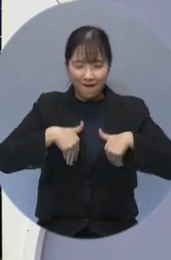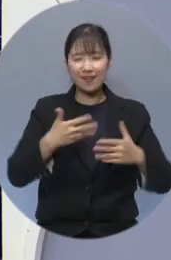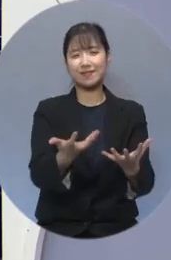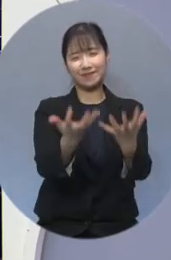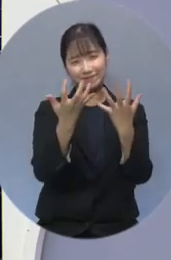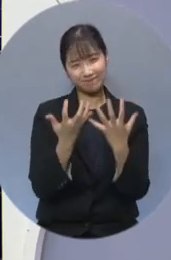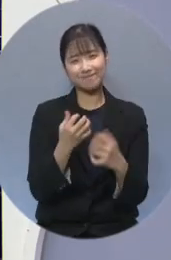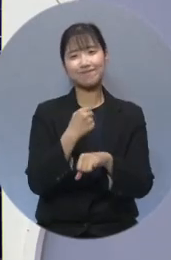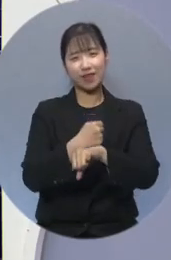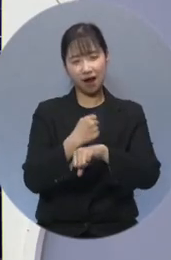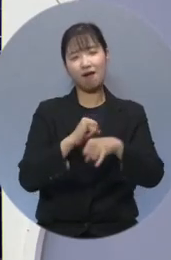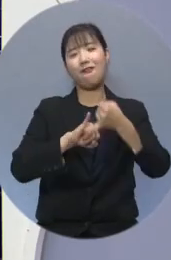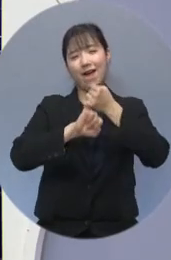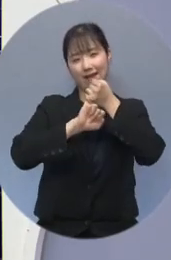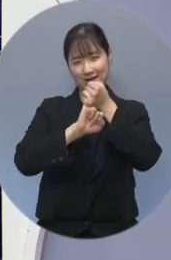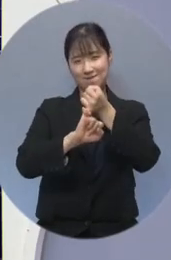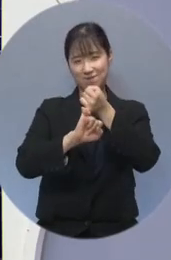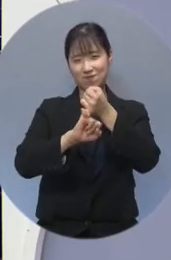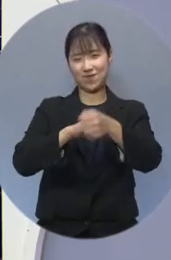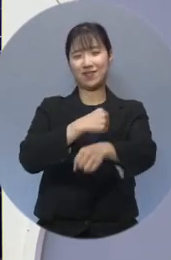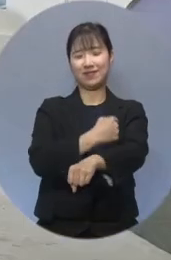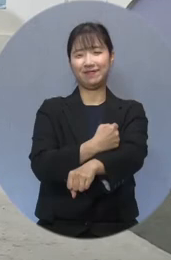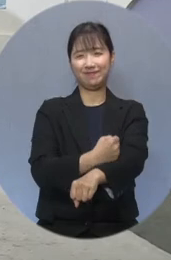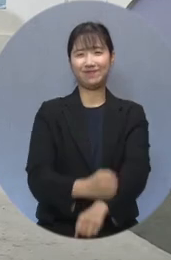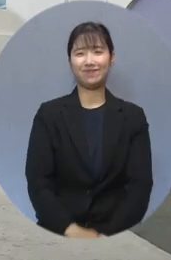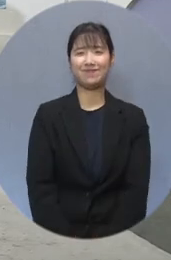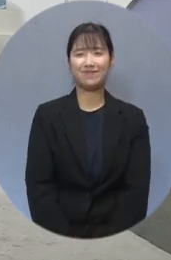것을 약속을 올립니다. 네. 네.